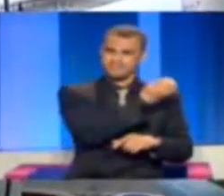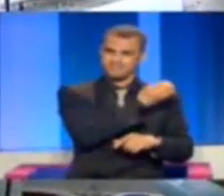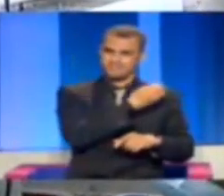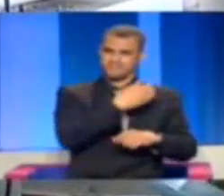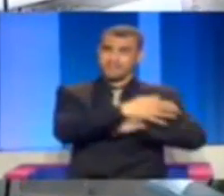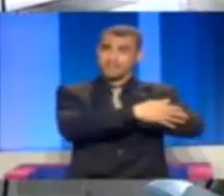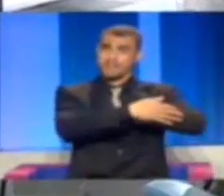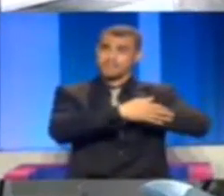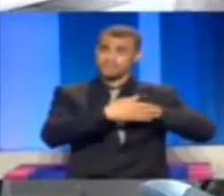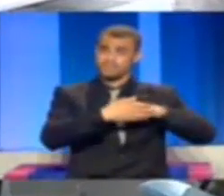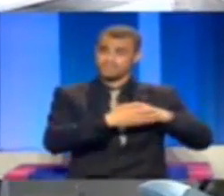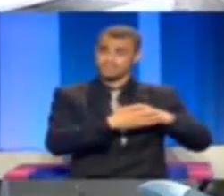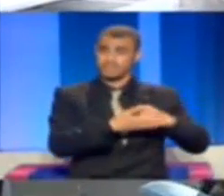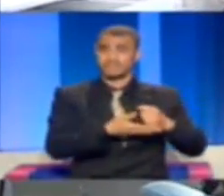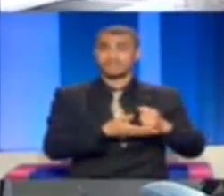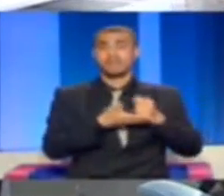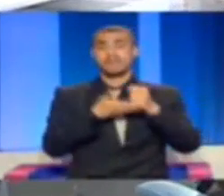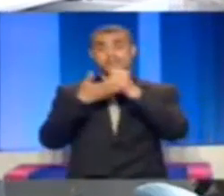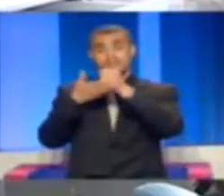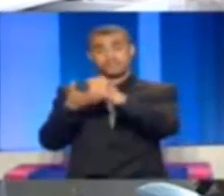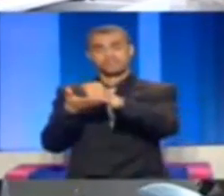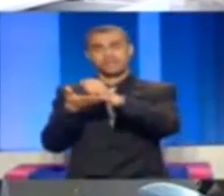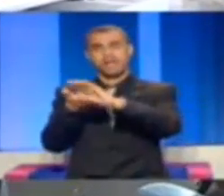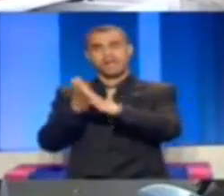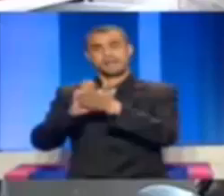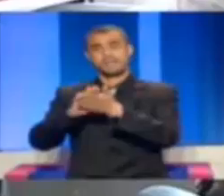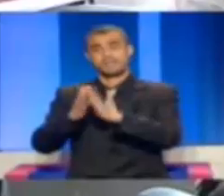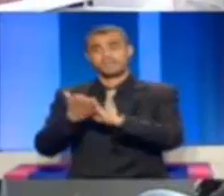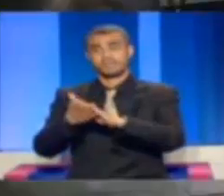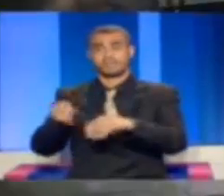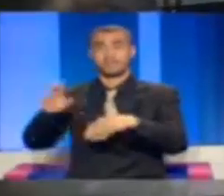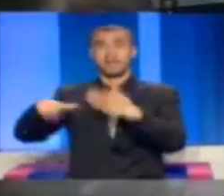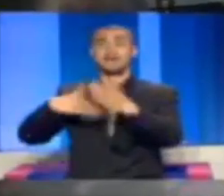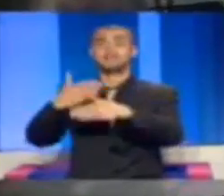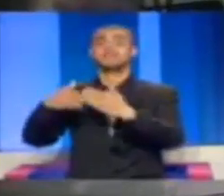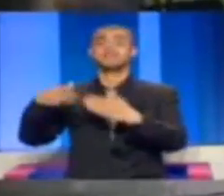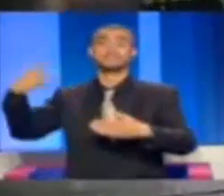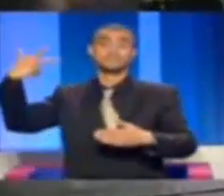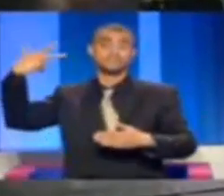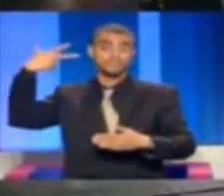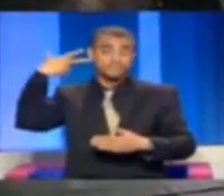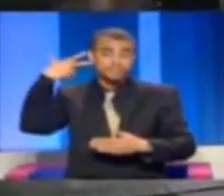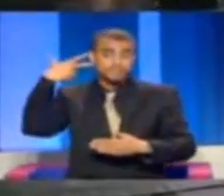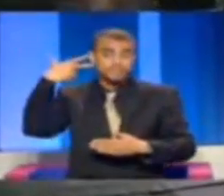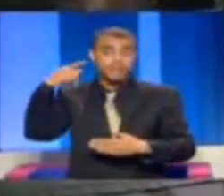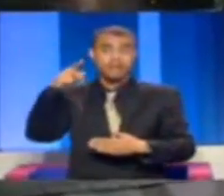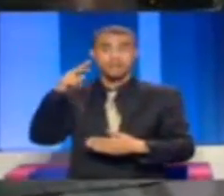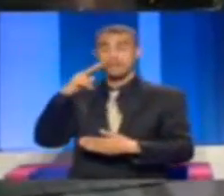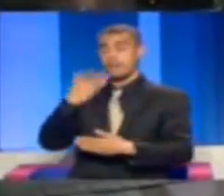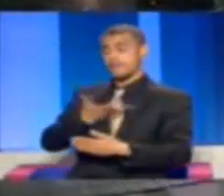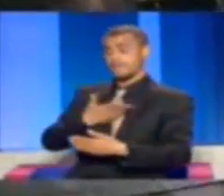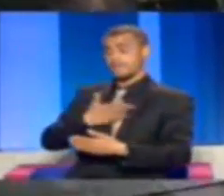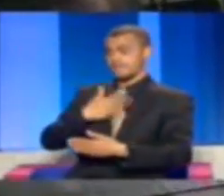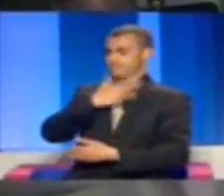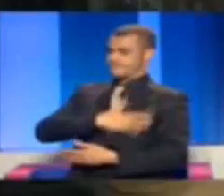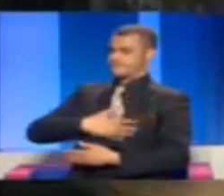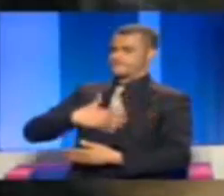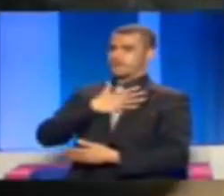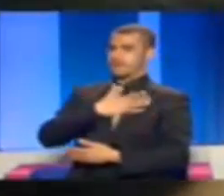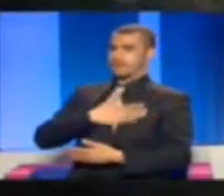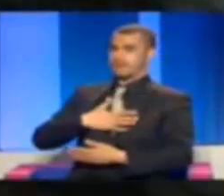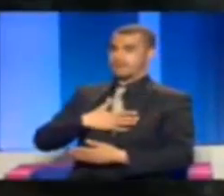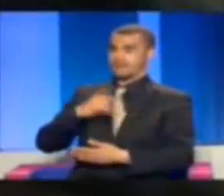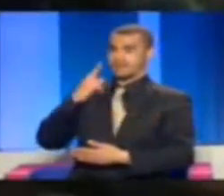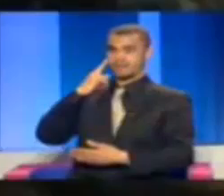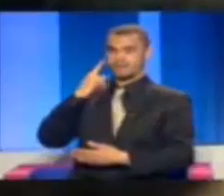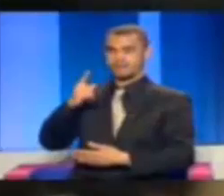بعض المحسنين لما تمكن والد إسماعيل من تأمينها. لكن لا شيء يضاهي بالنسبة له فرحة يوم رأى